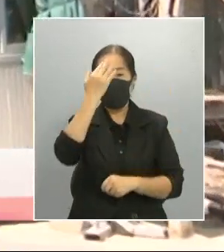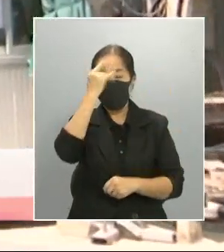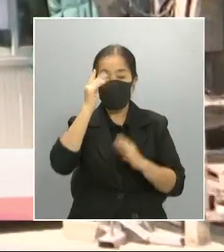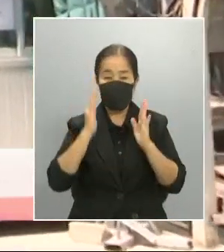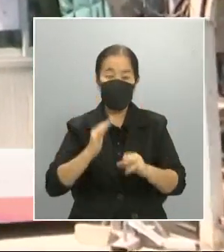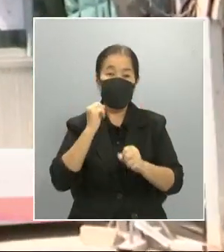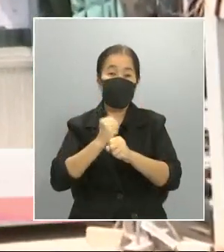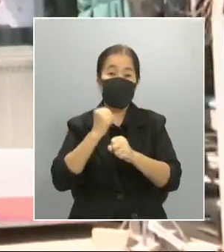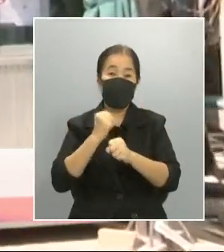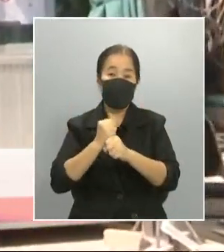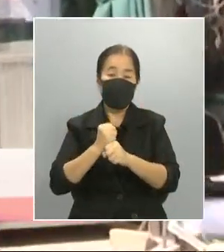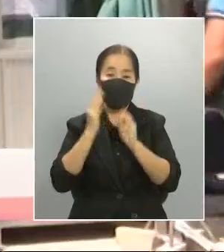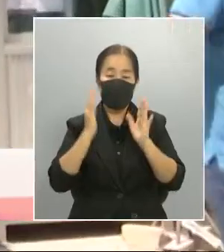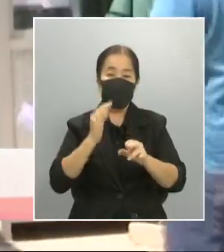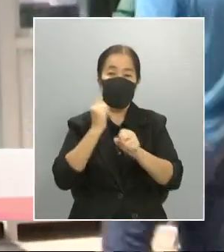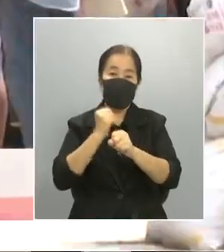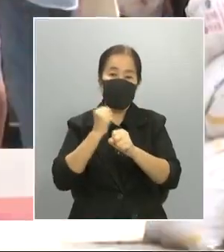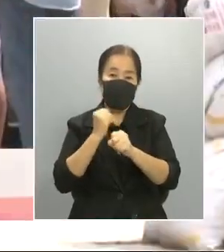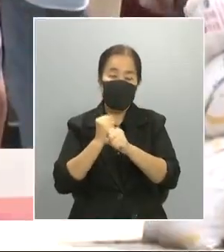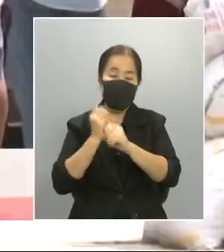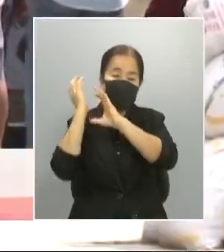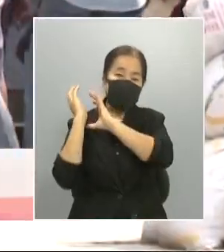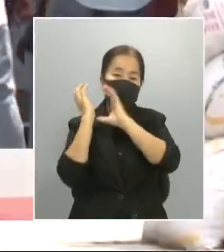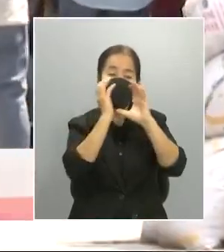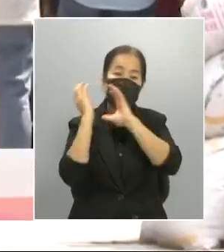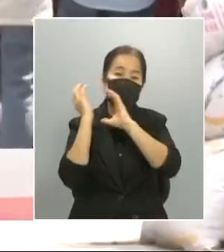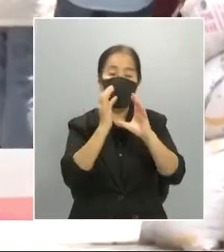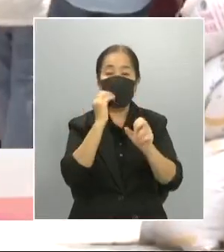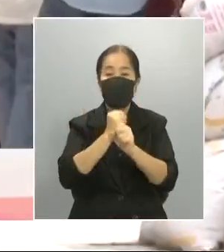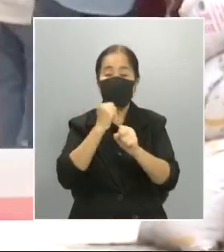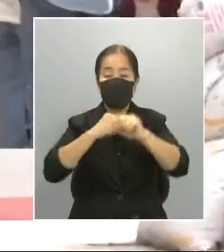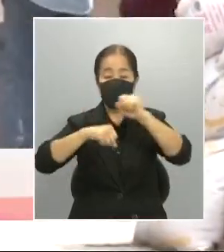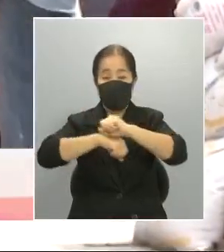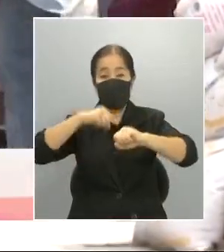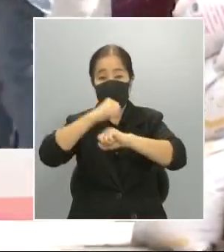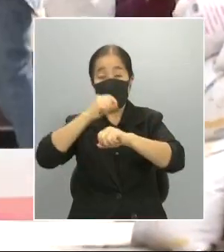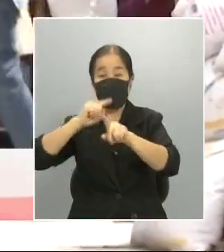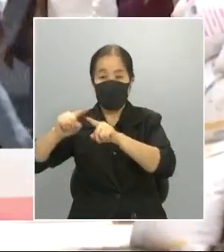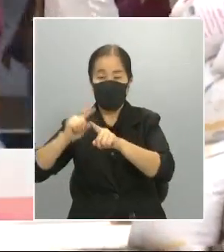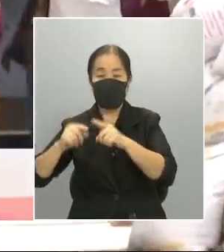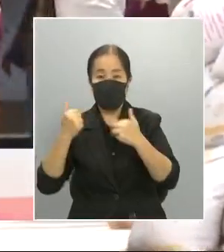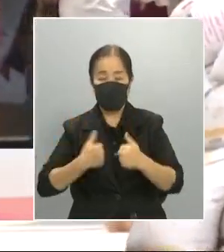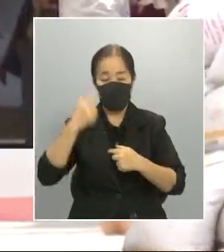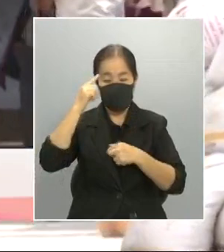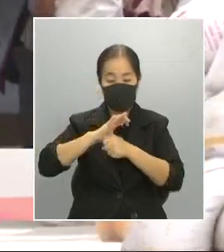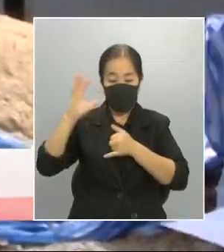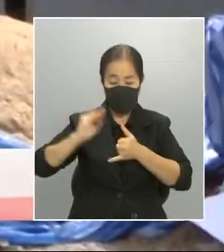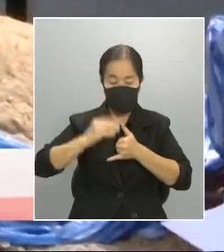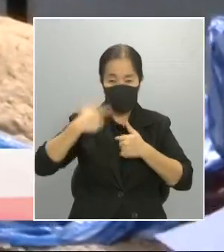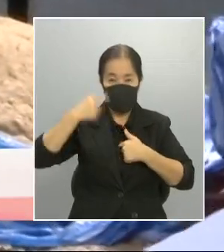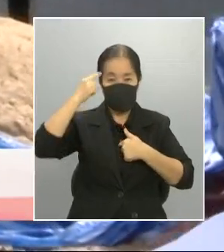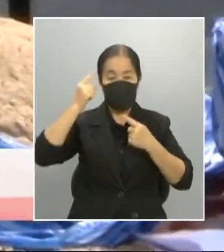คือคือคัดกรองเจอสองคนแล้วไม่ยอมกับตัวนะกลับไปบ้านแถวลาดพร้าว